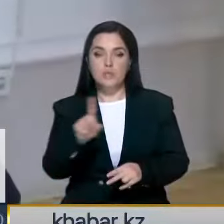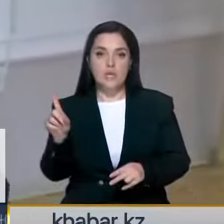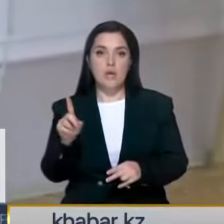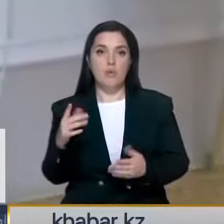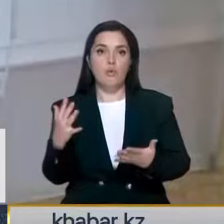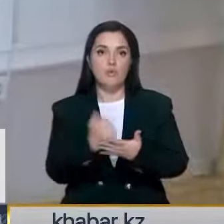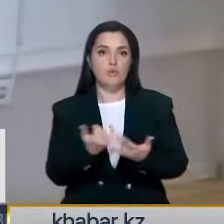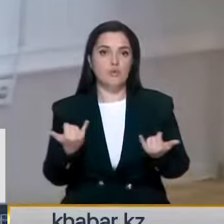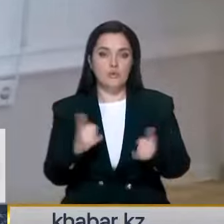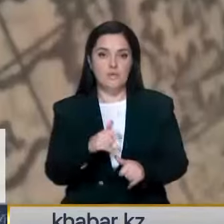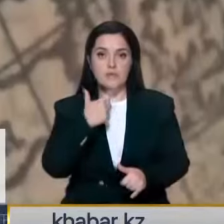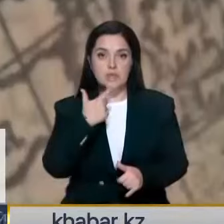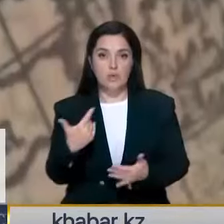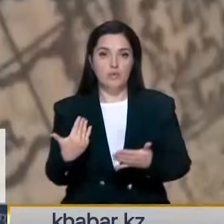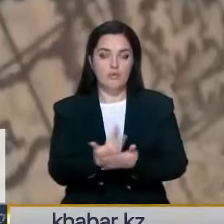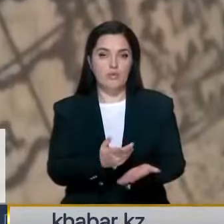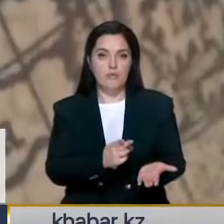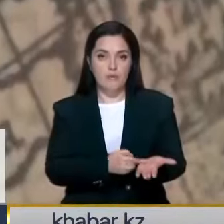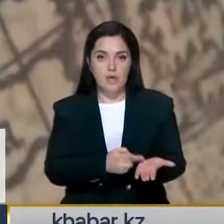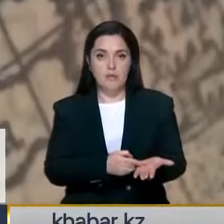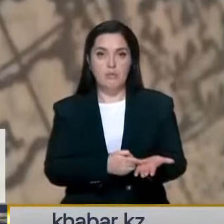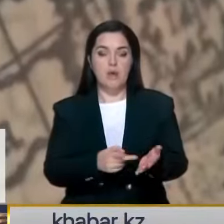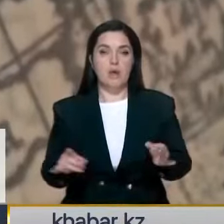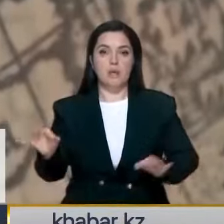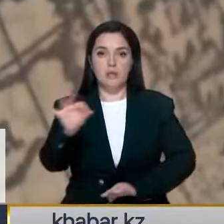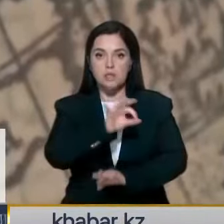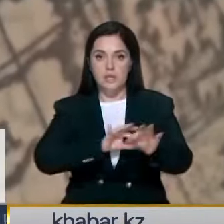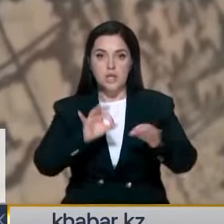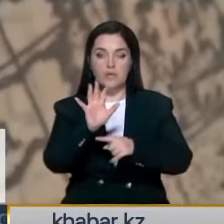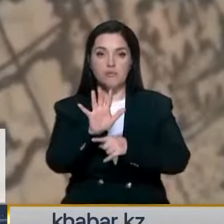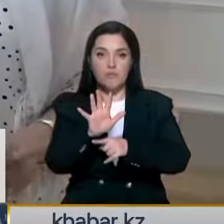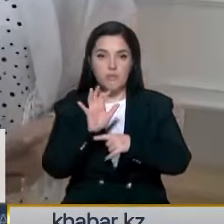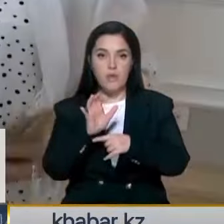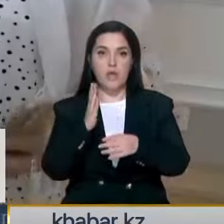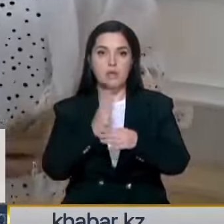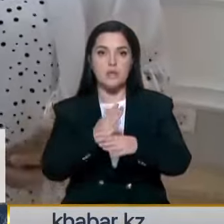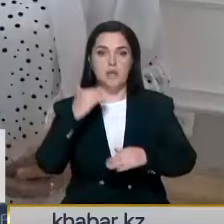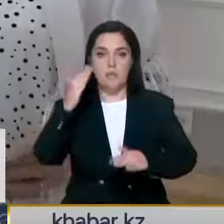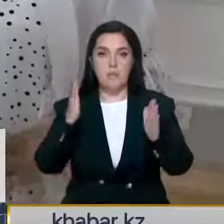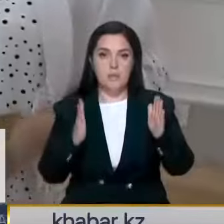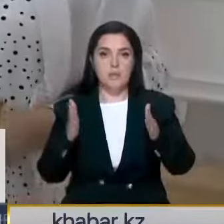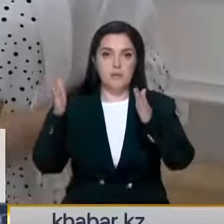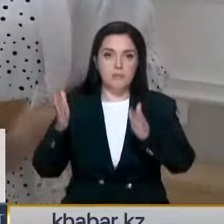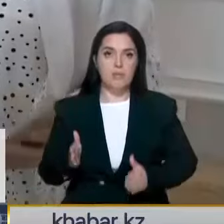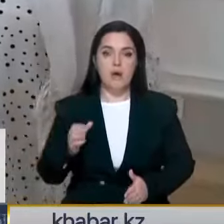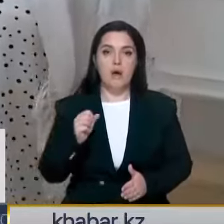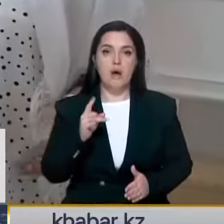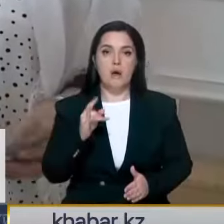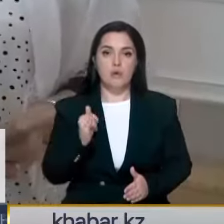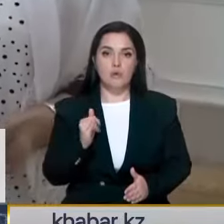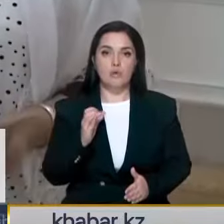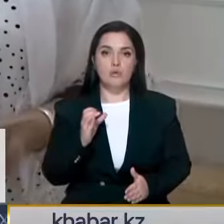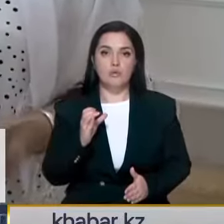музееведам удалось удивить зрителей новыми артефактами. Среди картографических снимков представлены портрет и